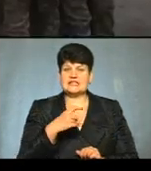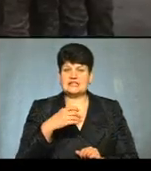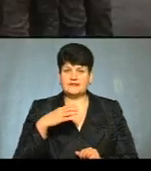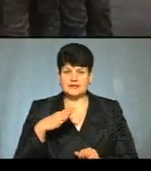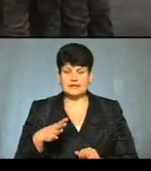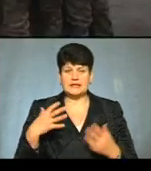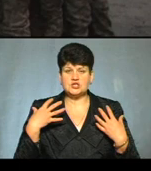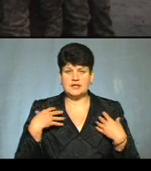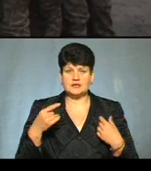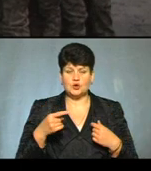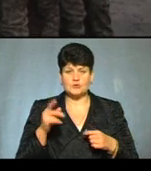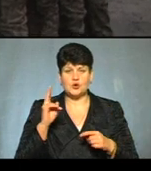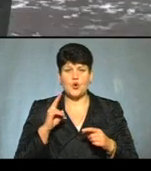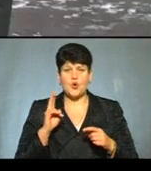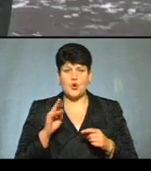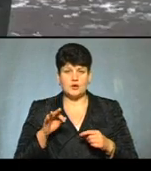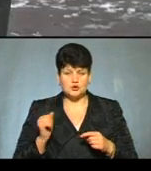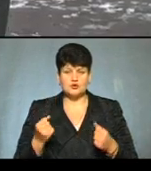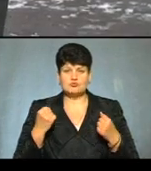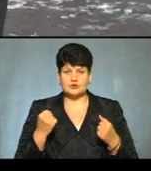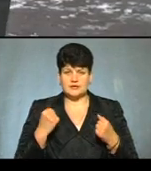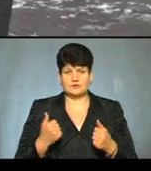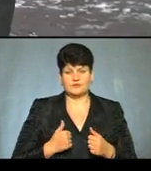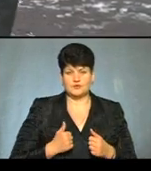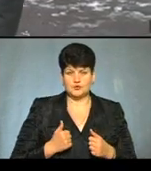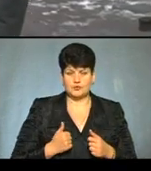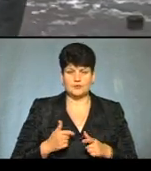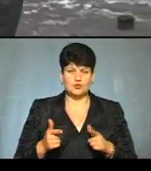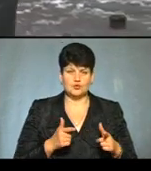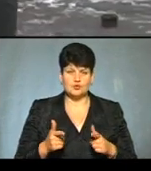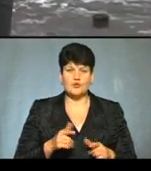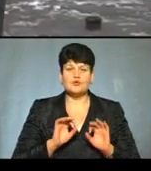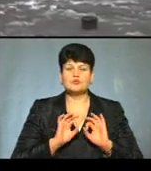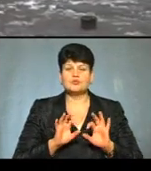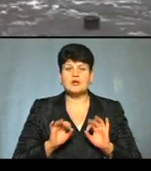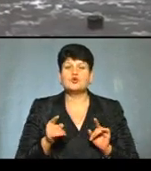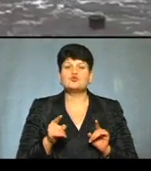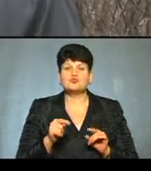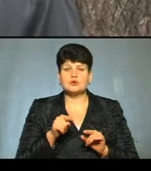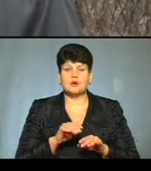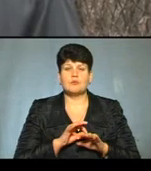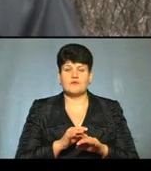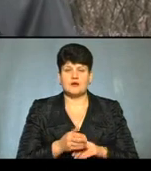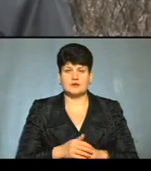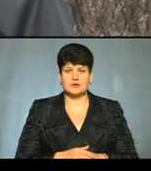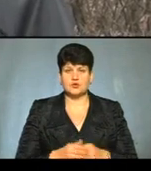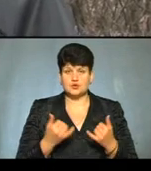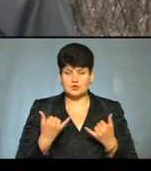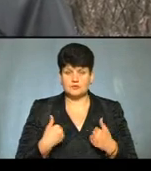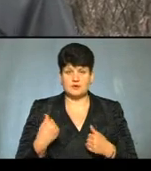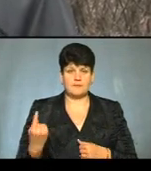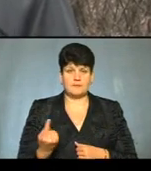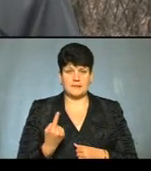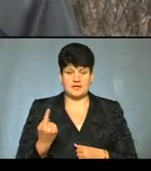хвилин. Начальник Тернопільського коледжу спортивно-військової та фізичної підготовки Вадим Ластовицький розповідає, чому їх проводять. Сьогодні